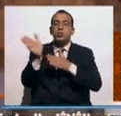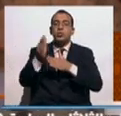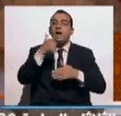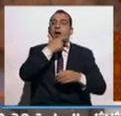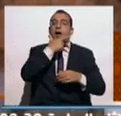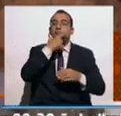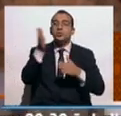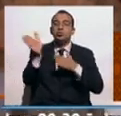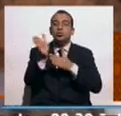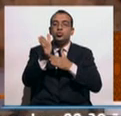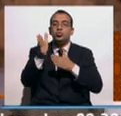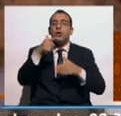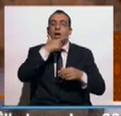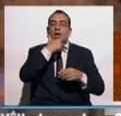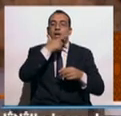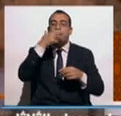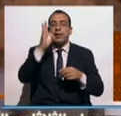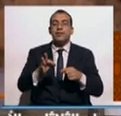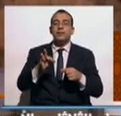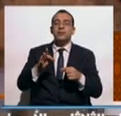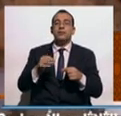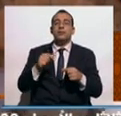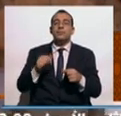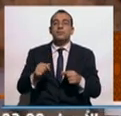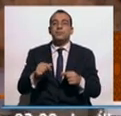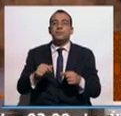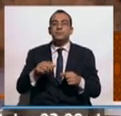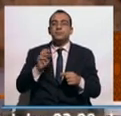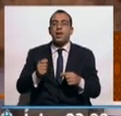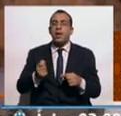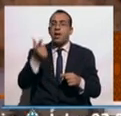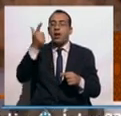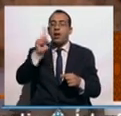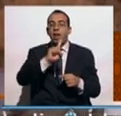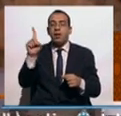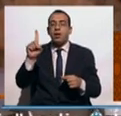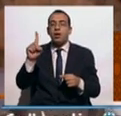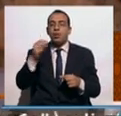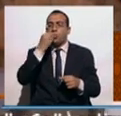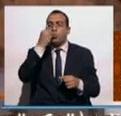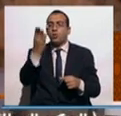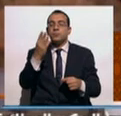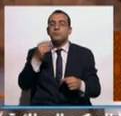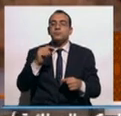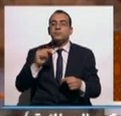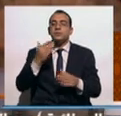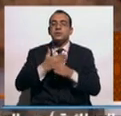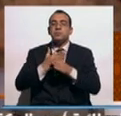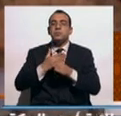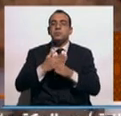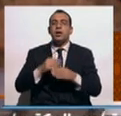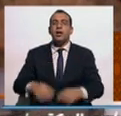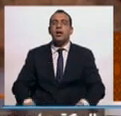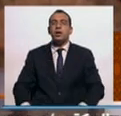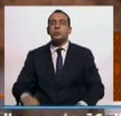أبيض، يعني لن وأن المغالاة في الكفن مكروهة. لماذا؟